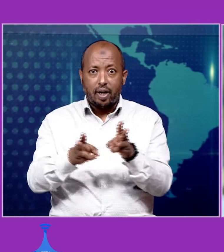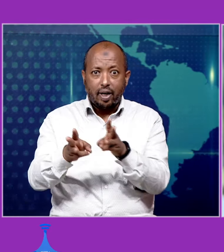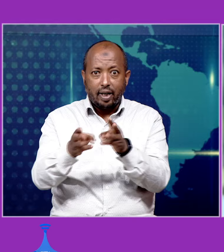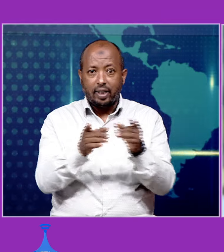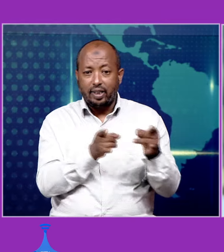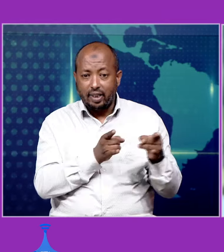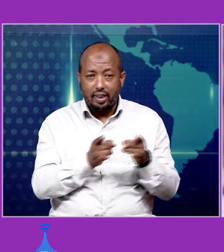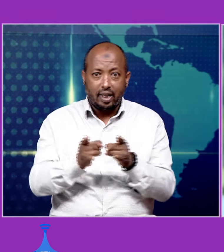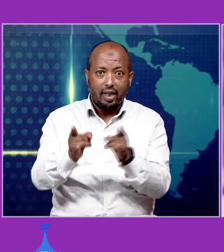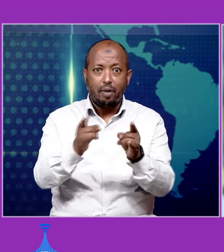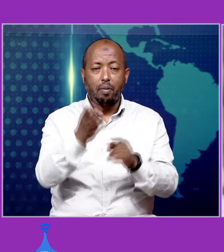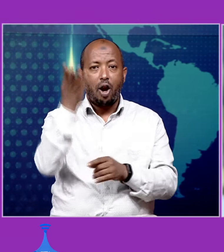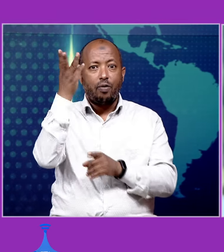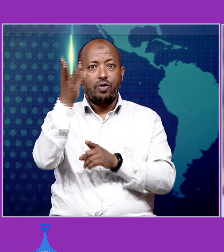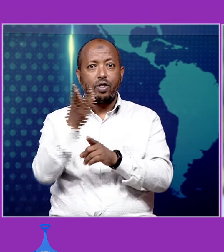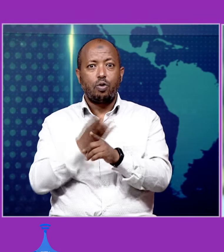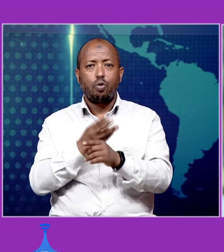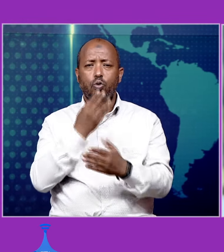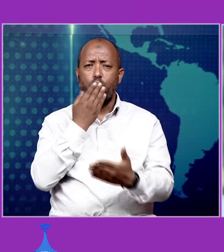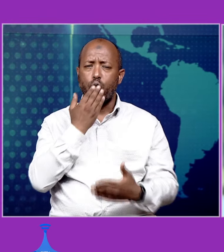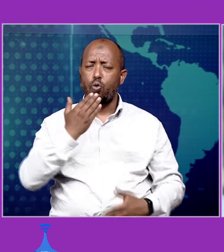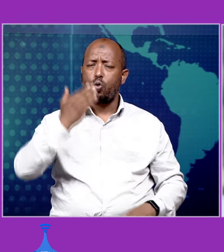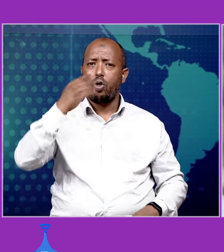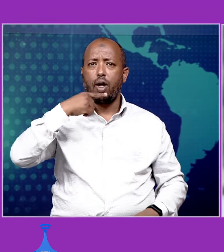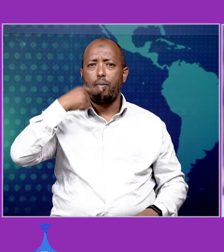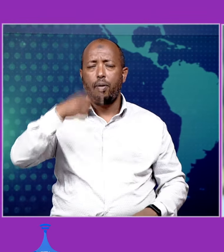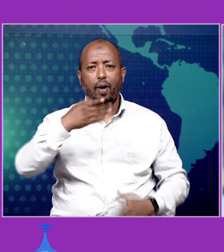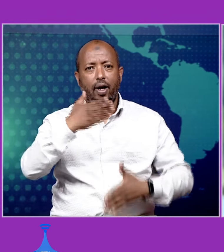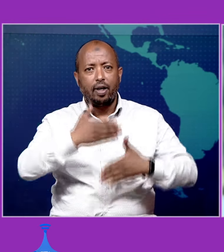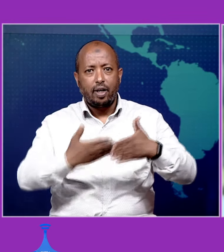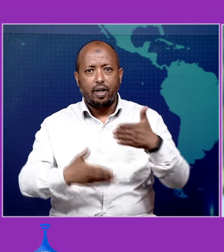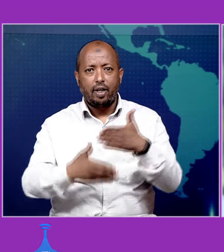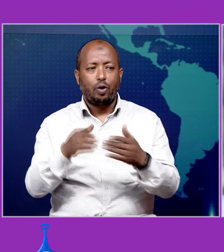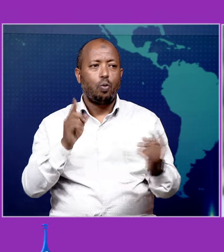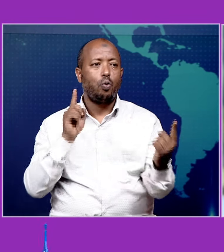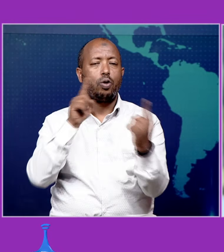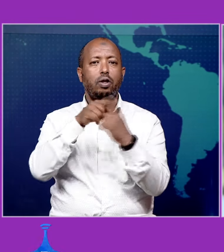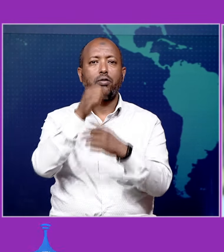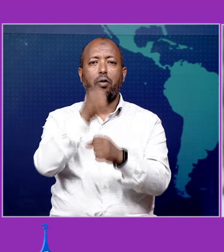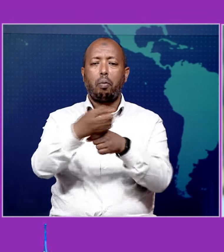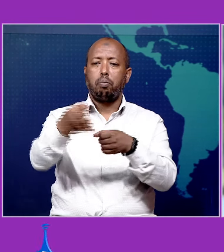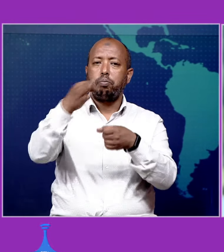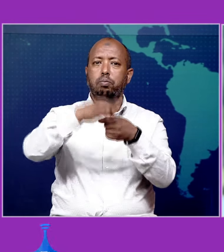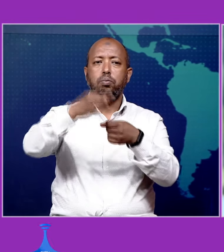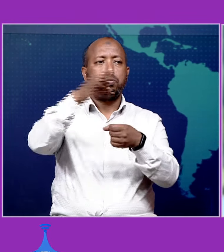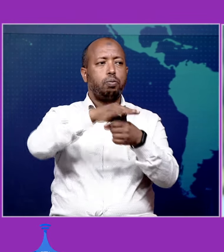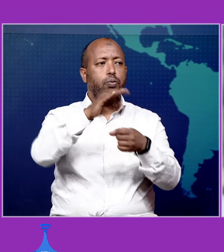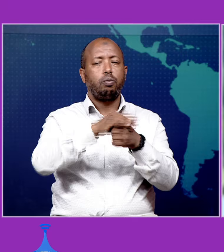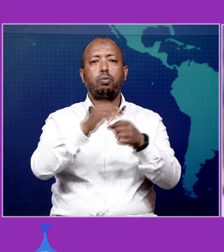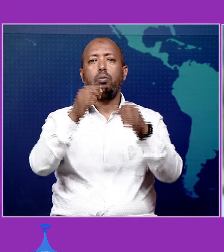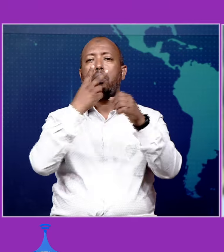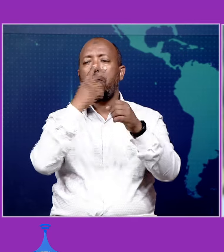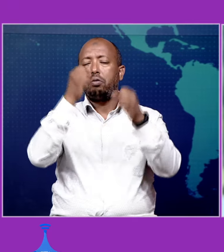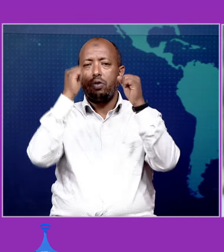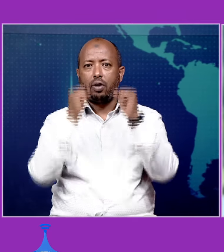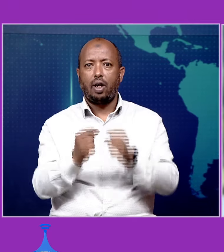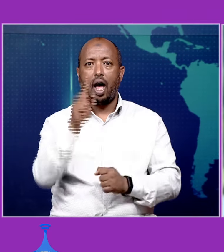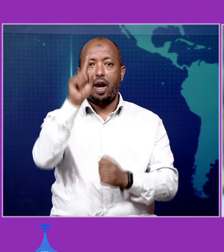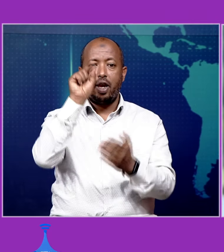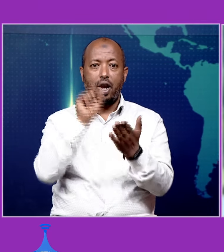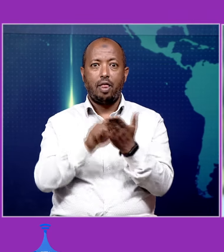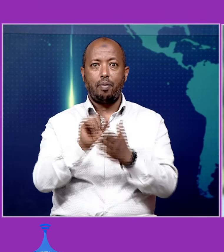بالفو سدست ورات بدأم ترولي بالب ميتشل درجة ودسر يجاب بتن دون ما يتنشلال عندنا طبعا